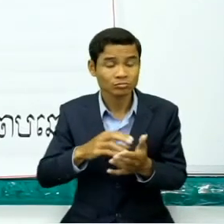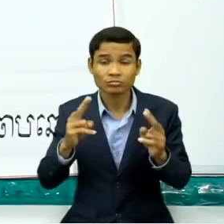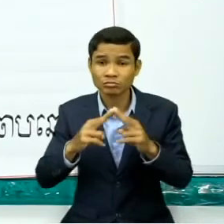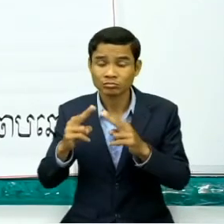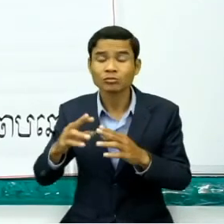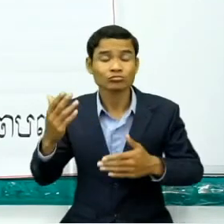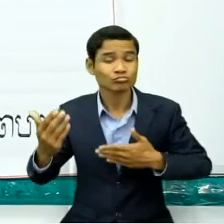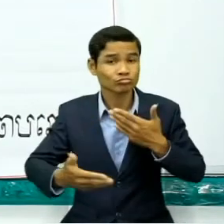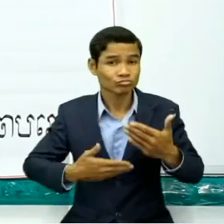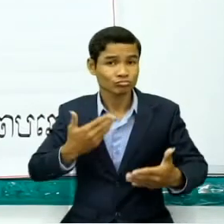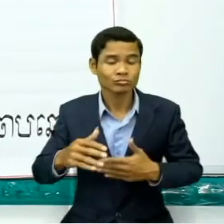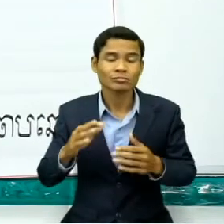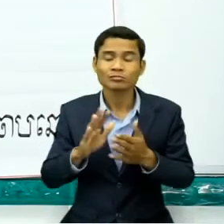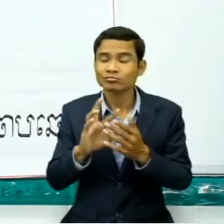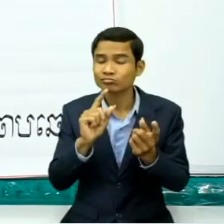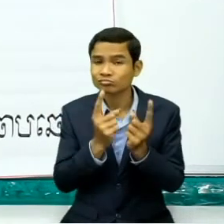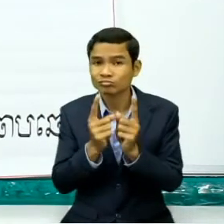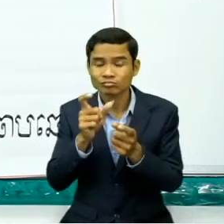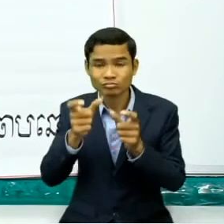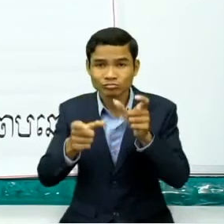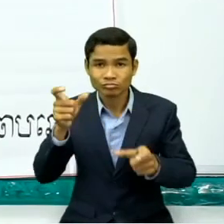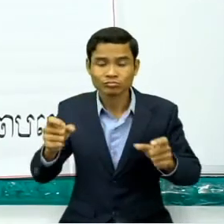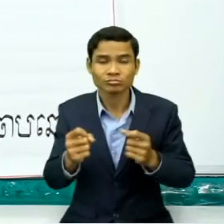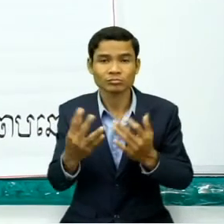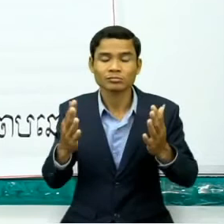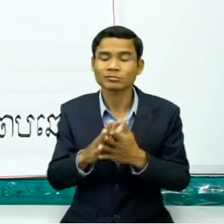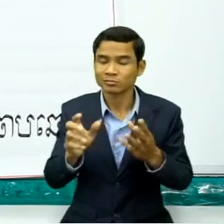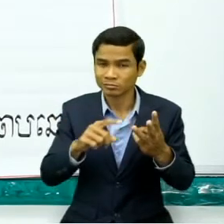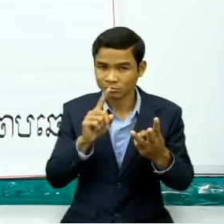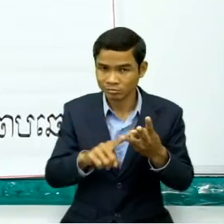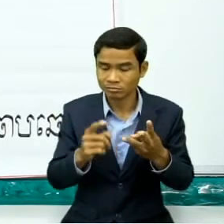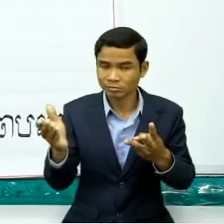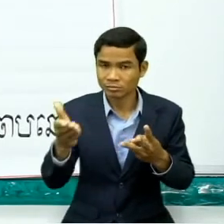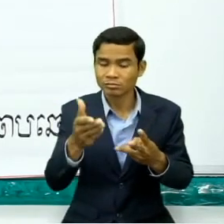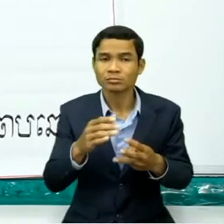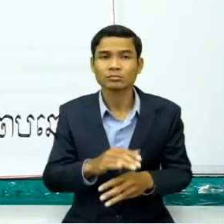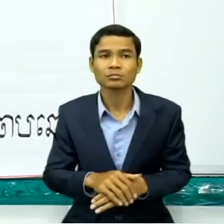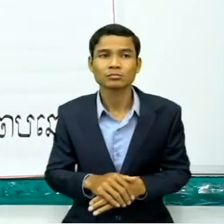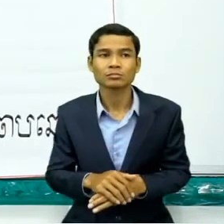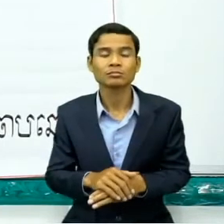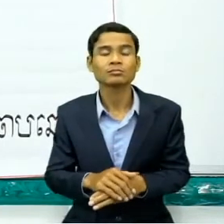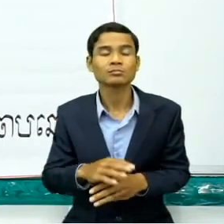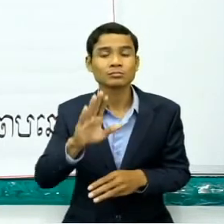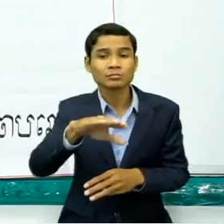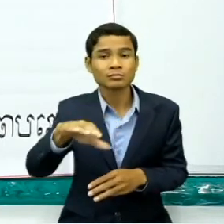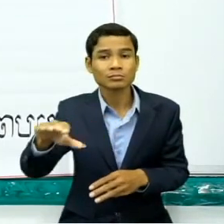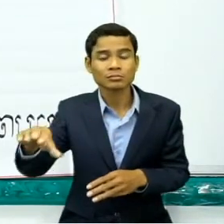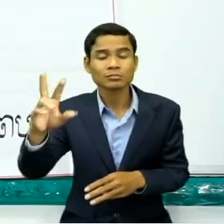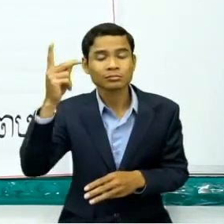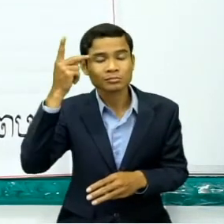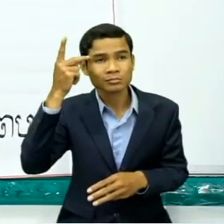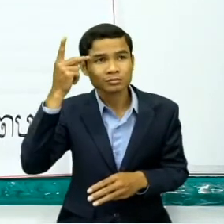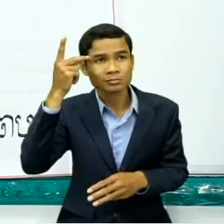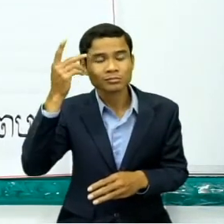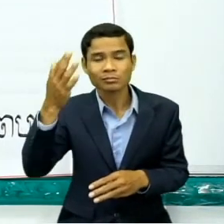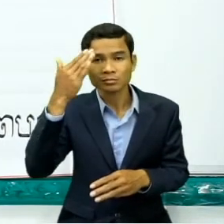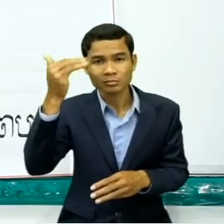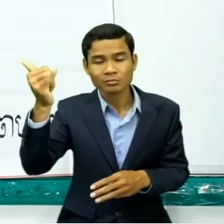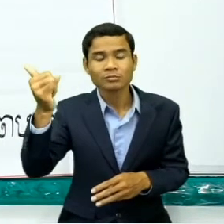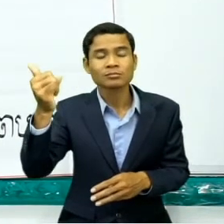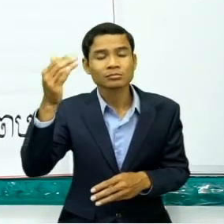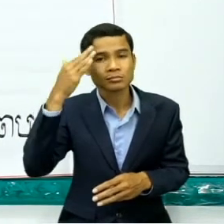con. Ê lời con trình khuôn chá lai xung nô tị bấy. Chà. Ta con kịch thả hát ở